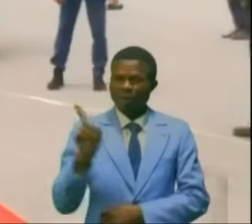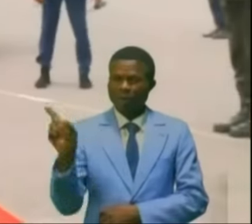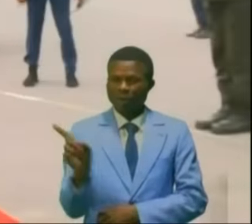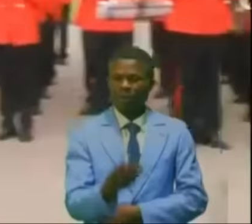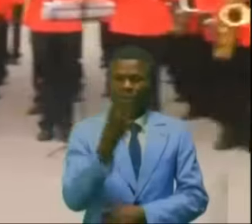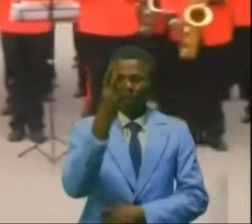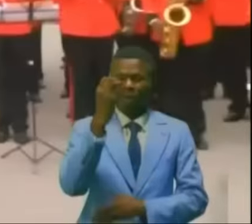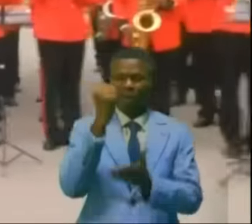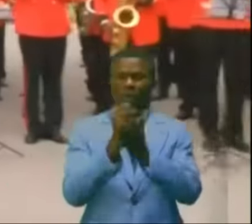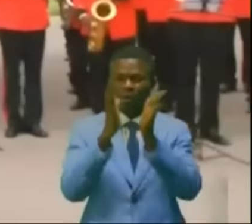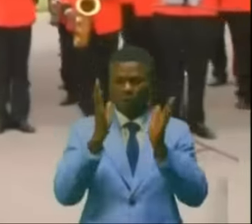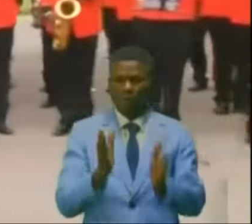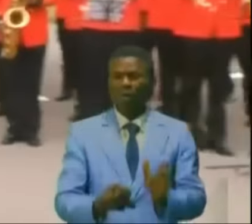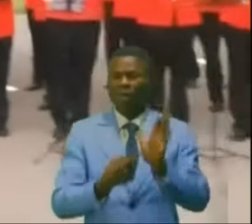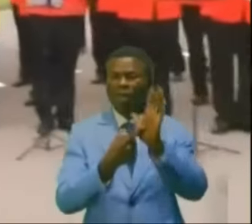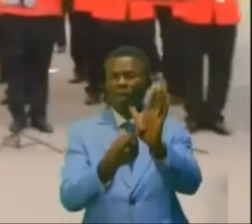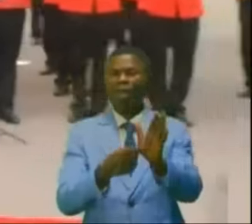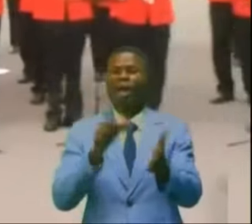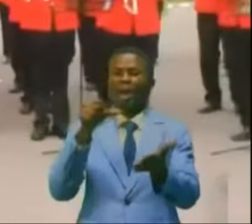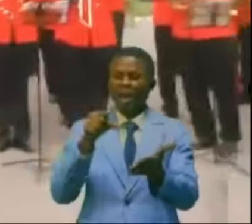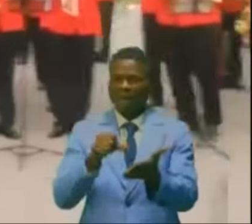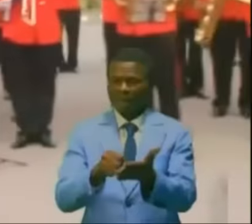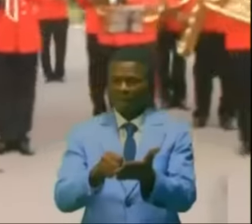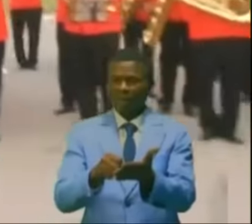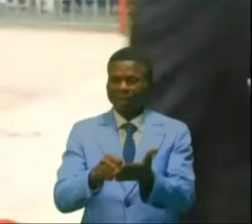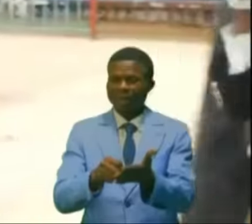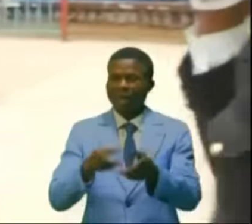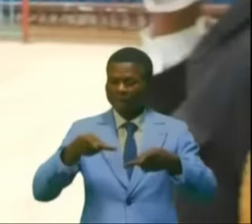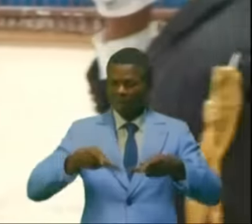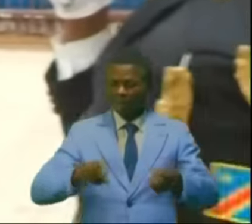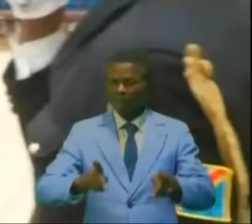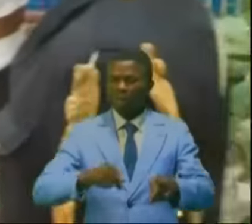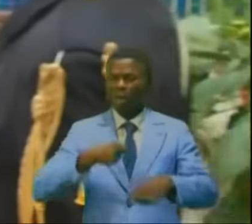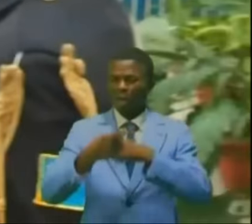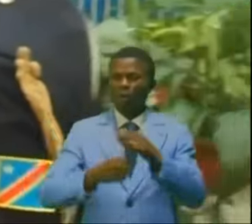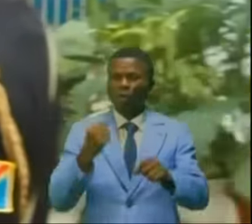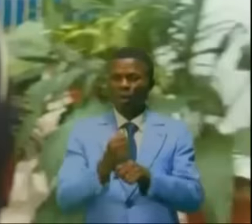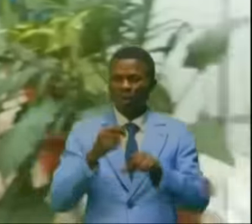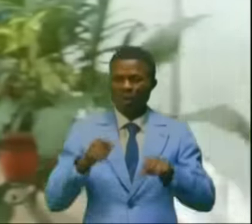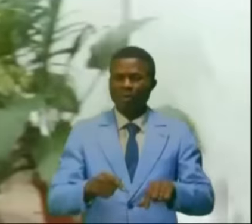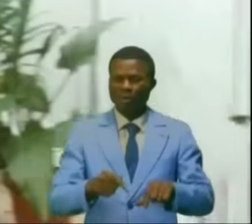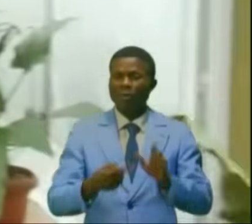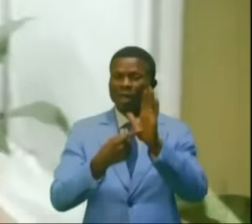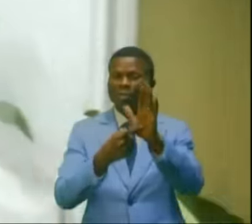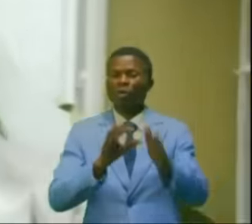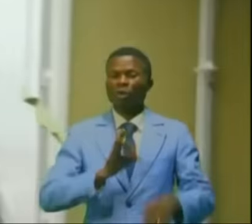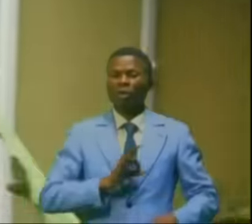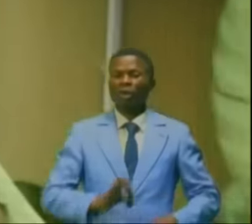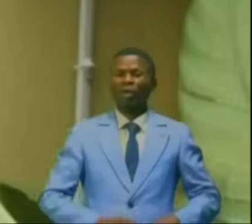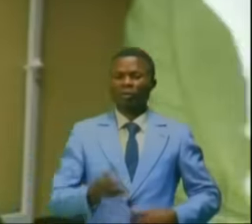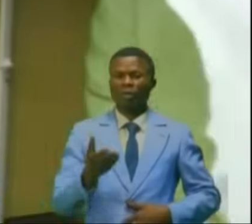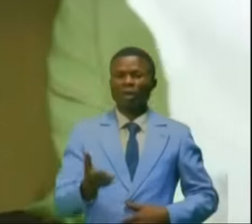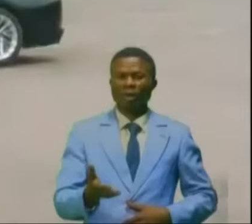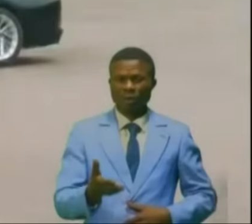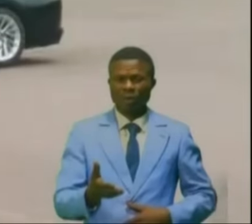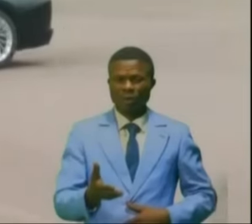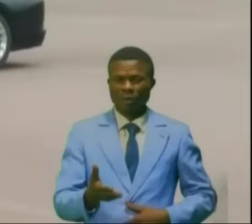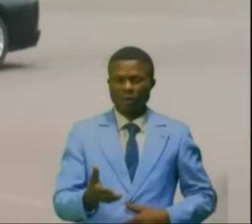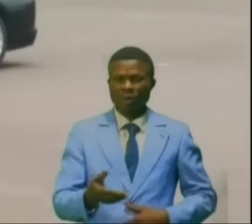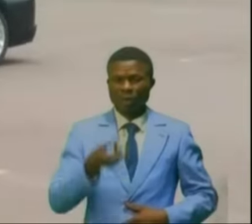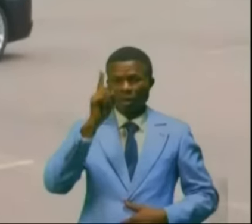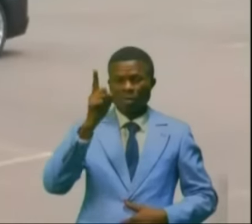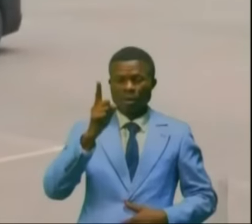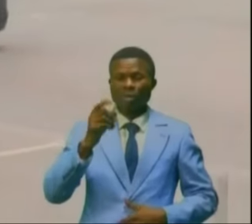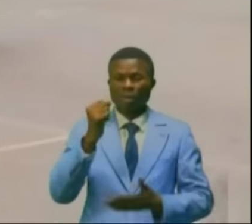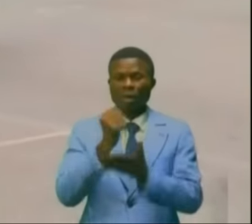trois diplomates ont présenté leur lettre de créance au chef de l'État, Félix-Antoine Tshisekedi Tshilombo. Le